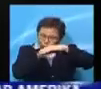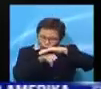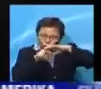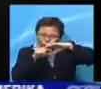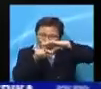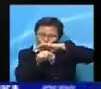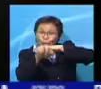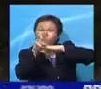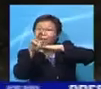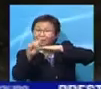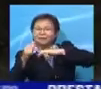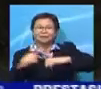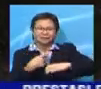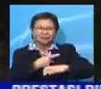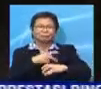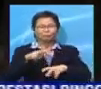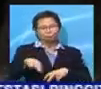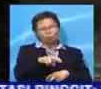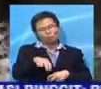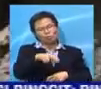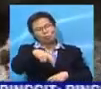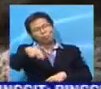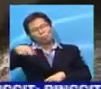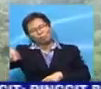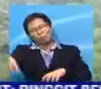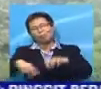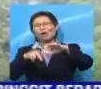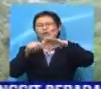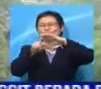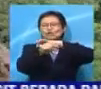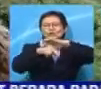ini. Jadi sempatlah juga berjalan di sekitar gua ini.